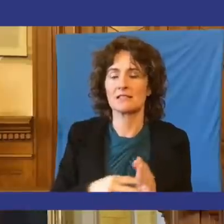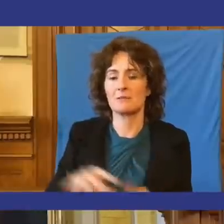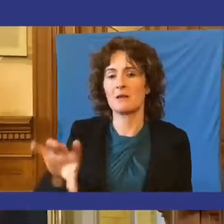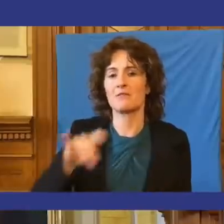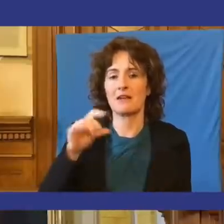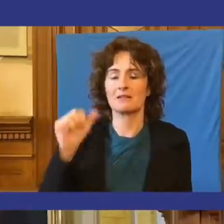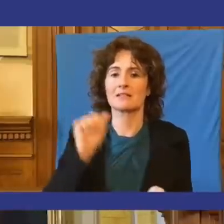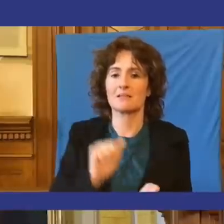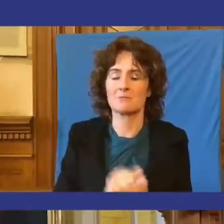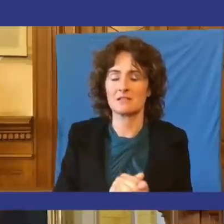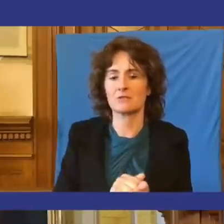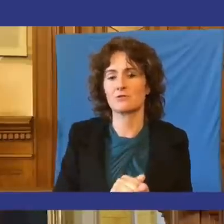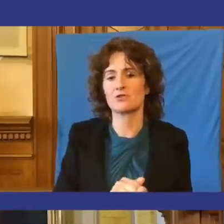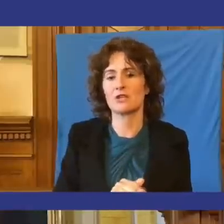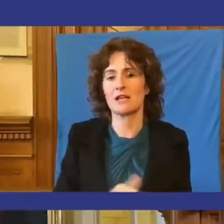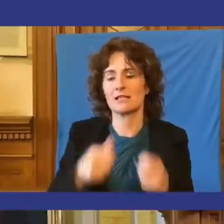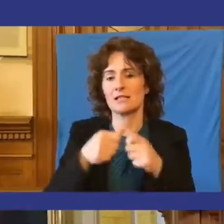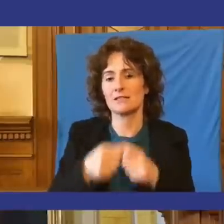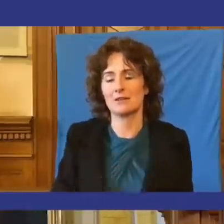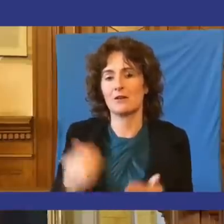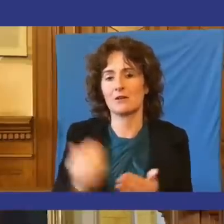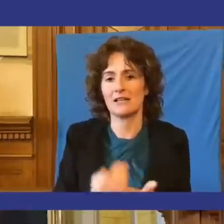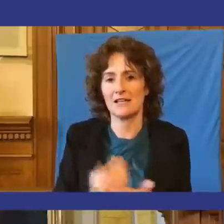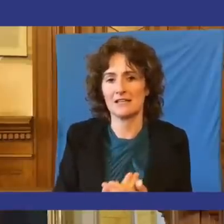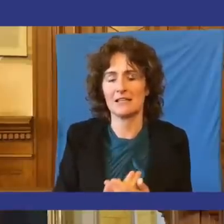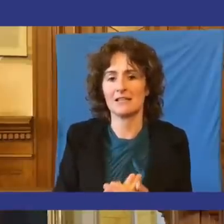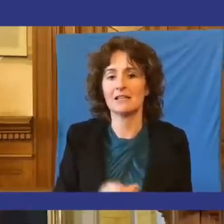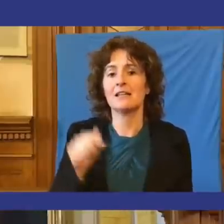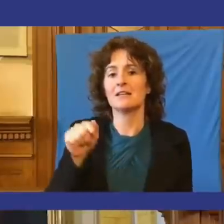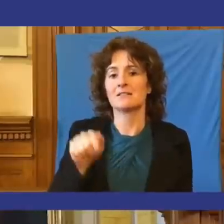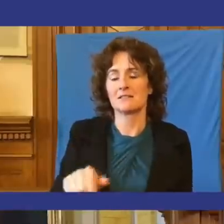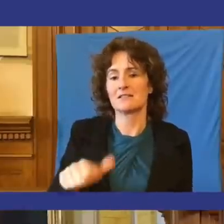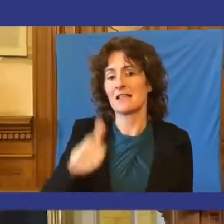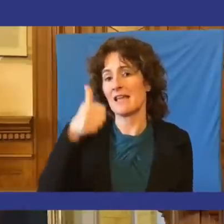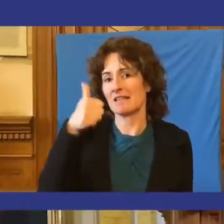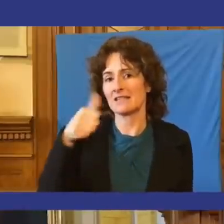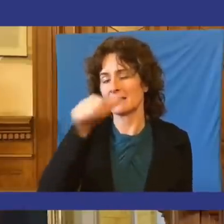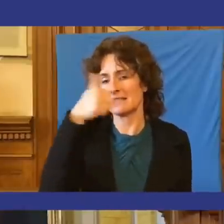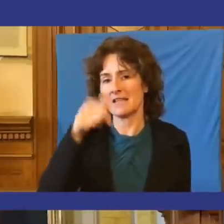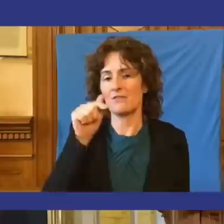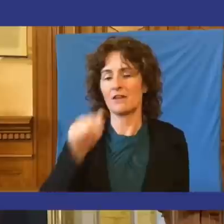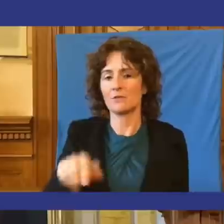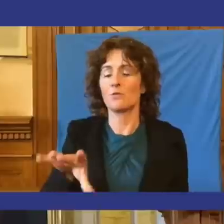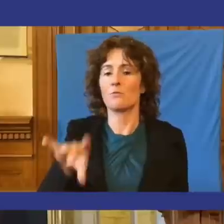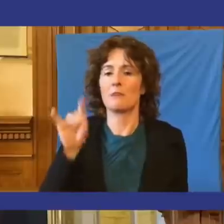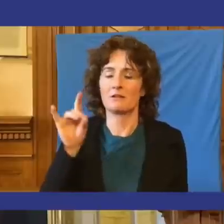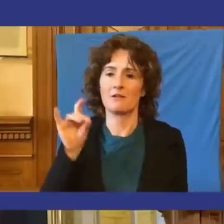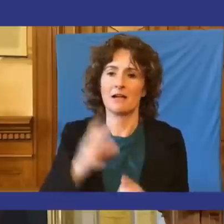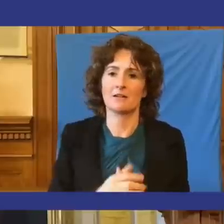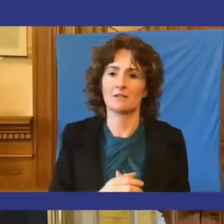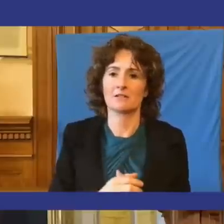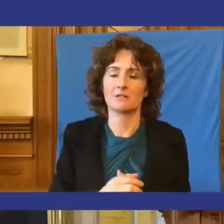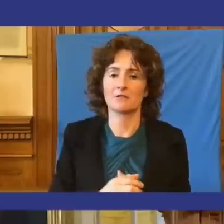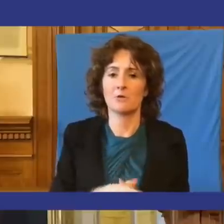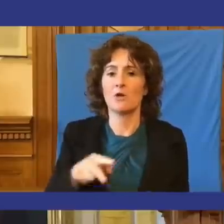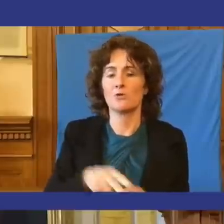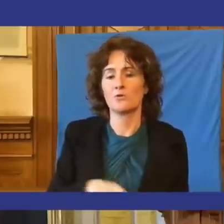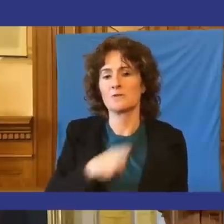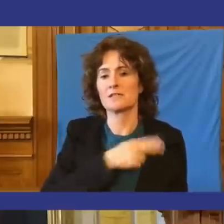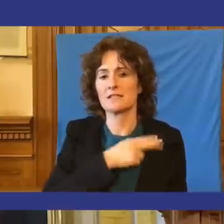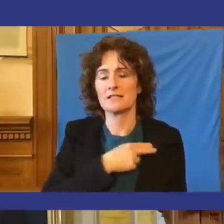Ezt cáfoltam neki. Erre azt az egy nevet, amit én fölhoztam, azt ő megválasztotta. A tiszteletben, köztiszteletben